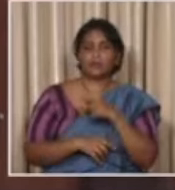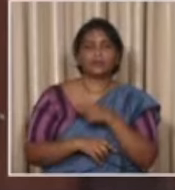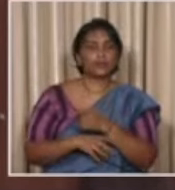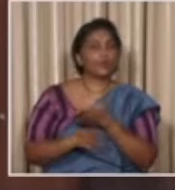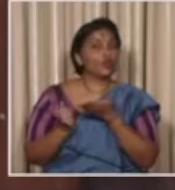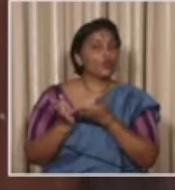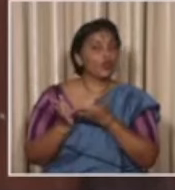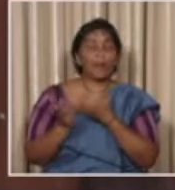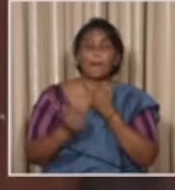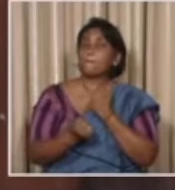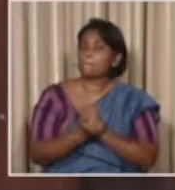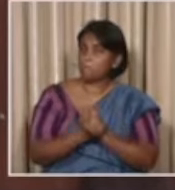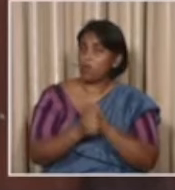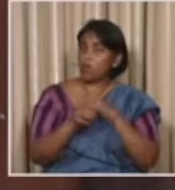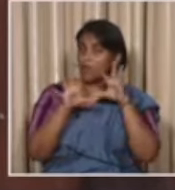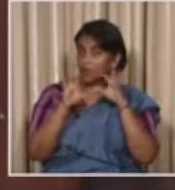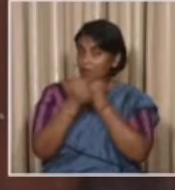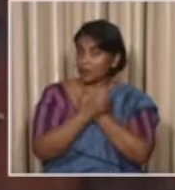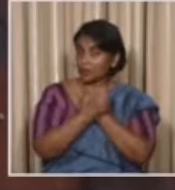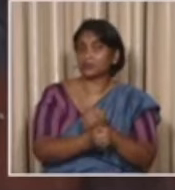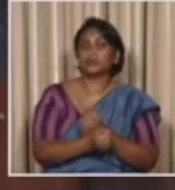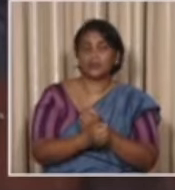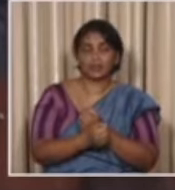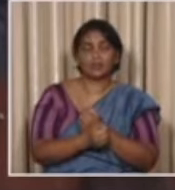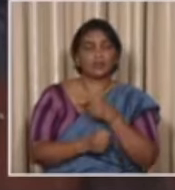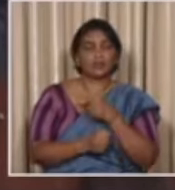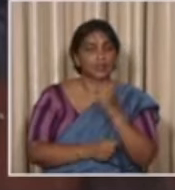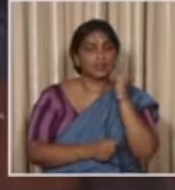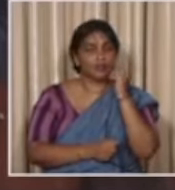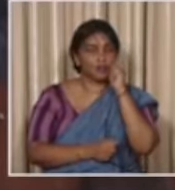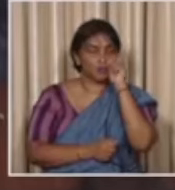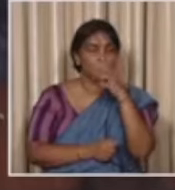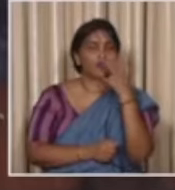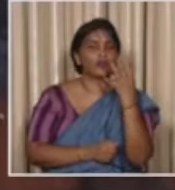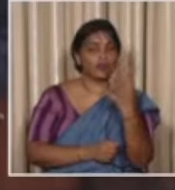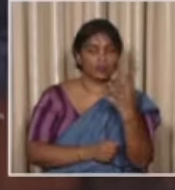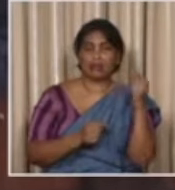කවුද පොලිසියේ බාරේ මේ වර්ෂා ජූඩ් රෙජි කරුණා කියනවා